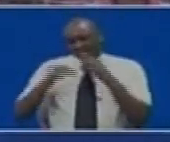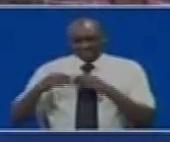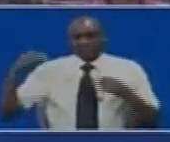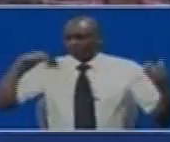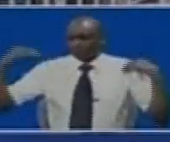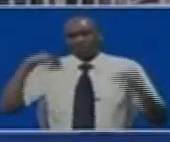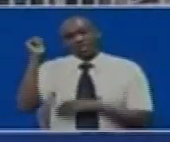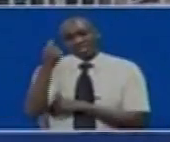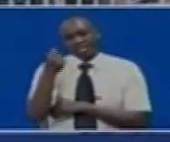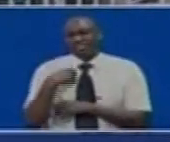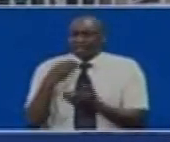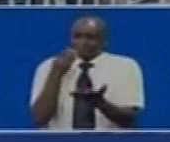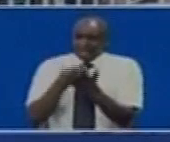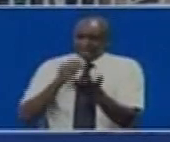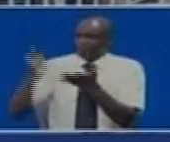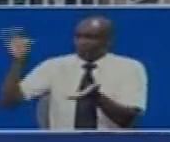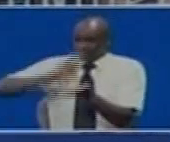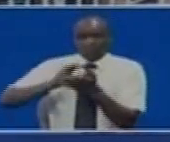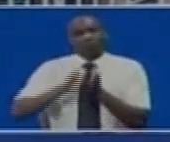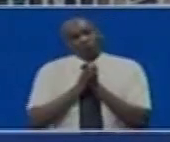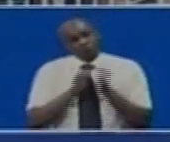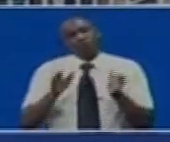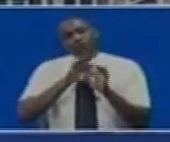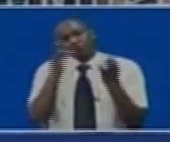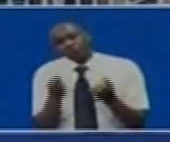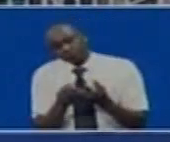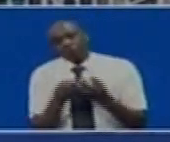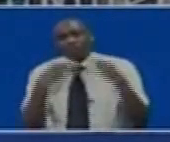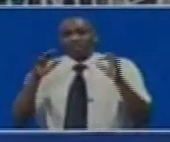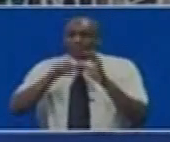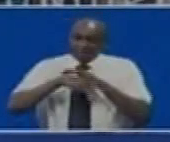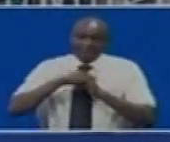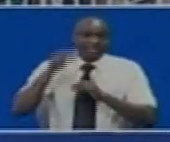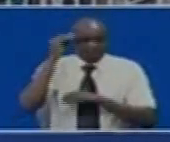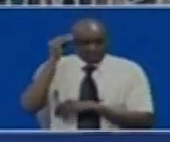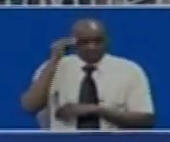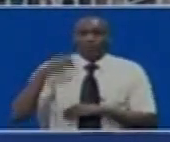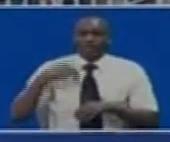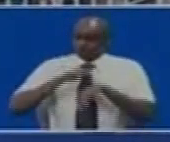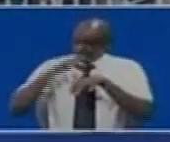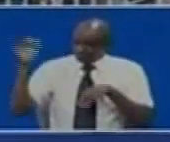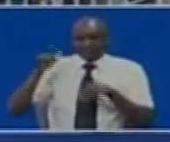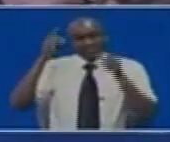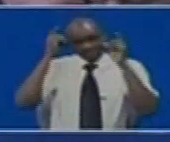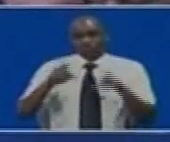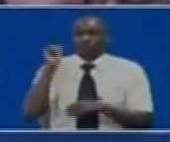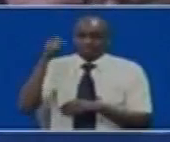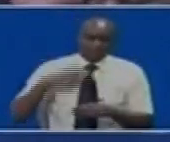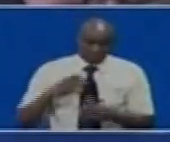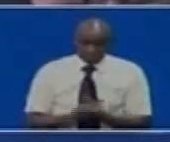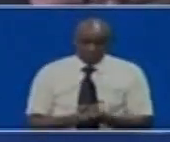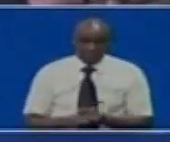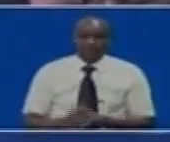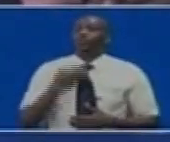akidai fedha za ufadhili wa elimu ya umma na utawala mwema zina njama ya kuathiri maamuzi ya Wakenya uchaguzini.